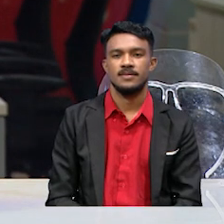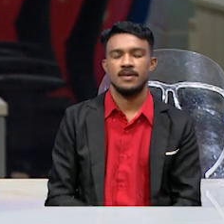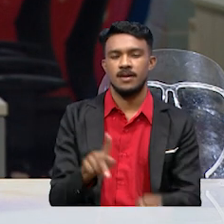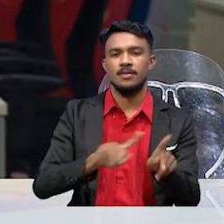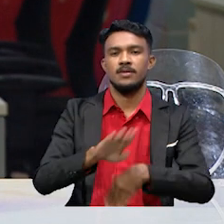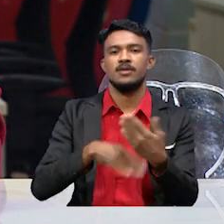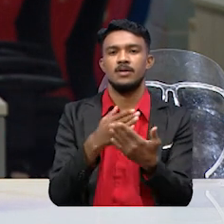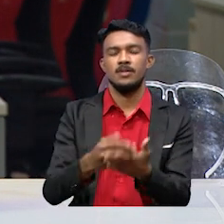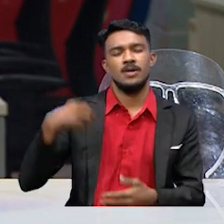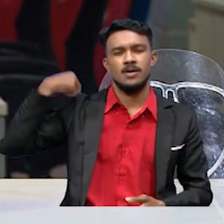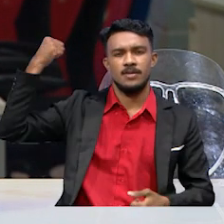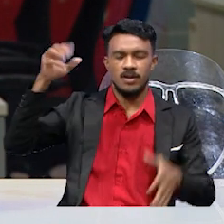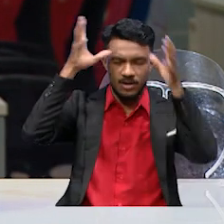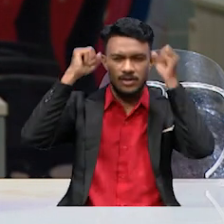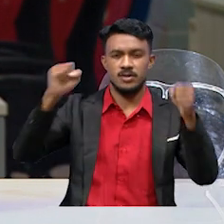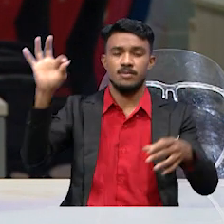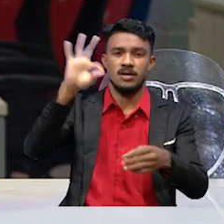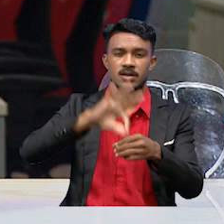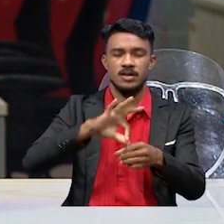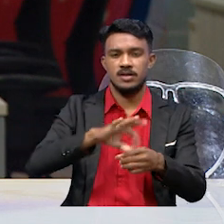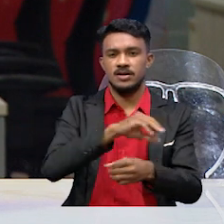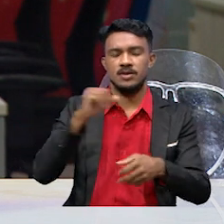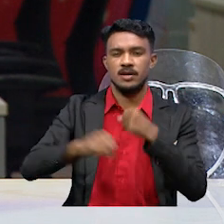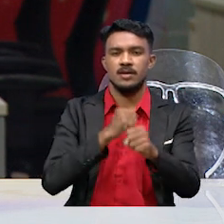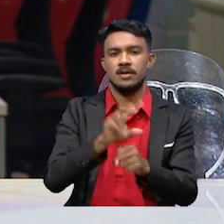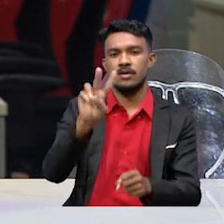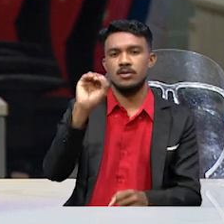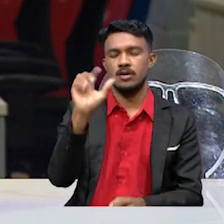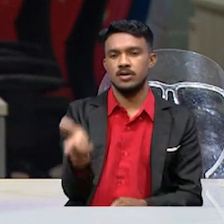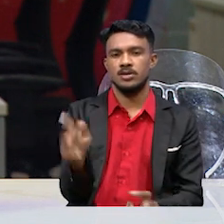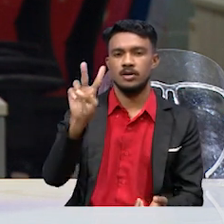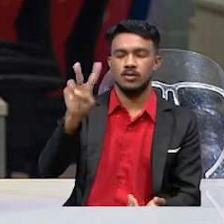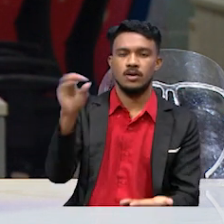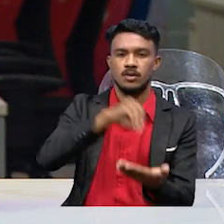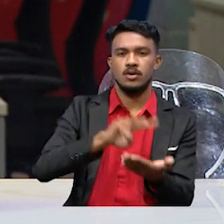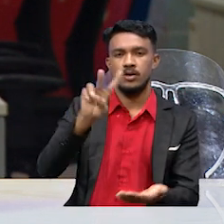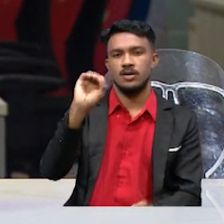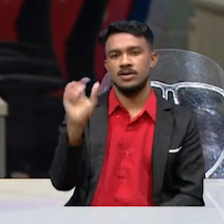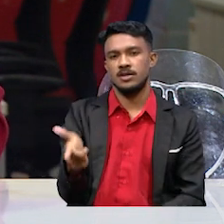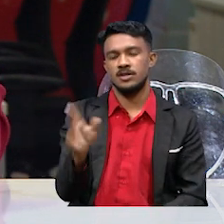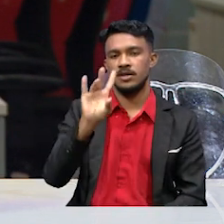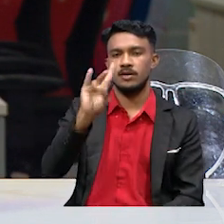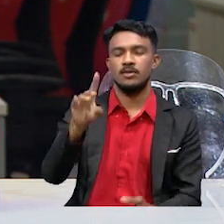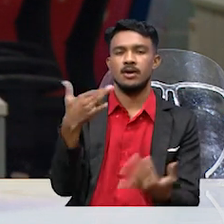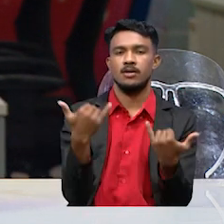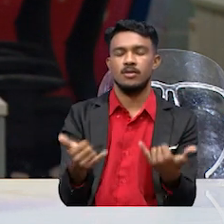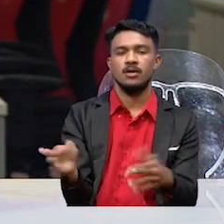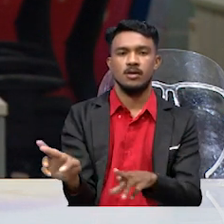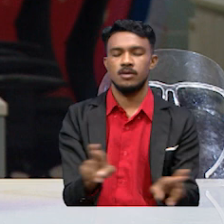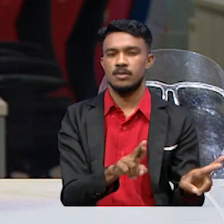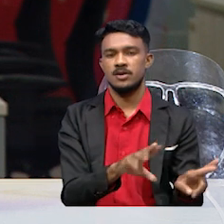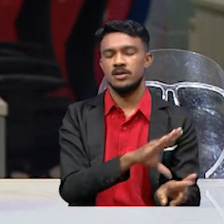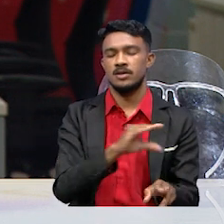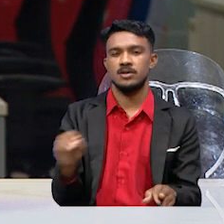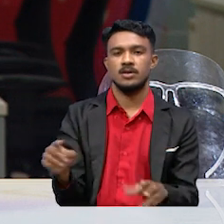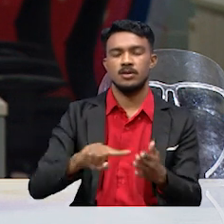Tercepat dores kampanye lesan presidensial periode ring rua runulu resing rua atau ring rua runulu resing itu hahu dadangona. No kampanye